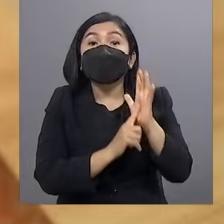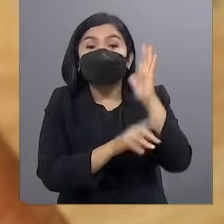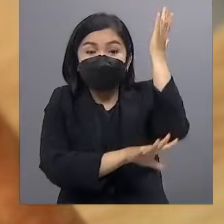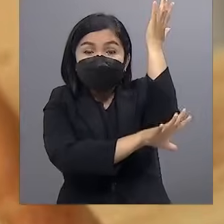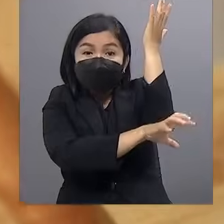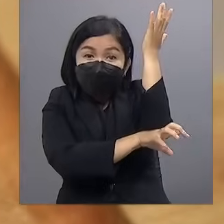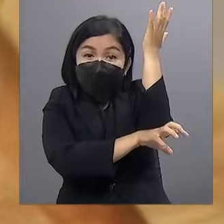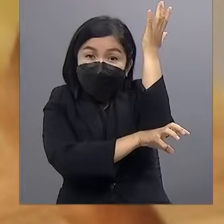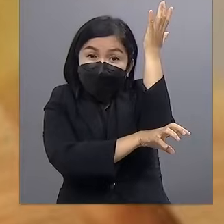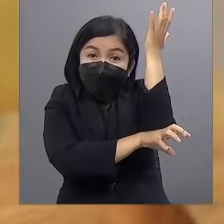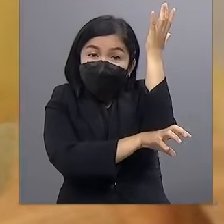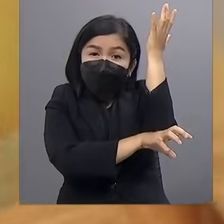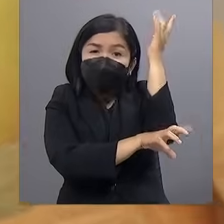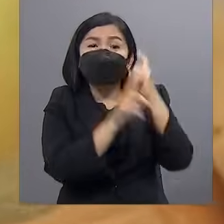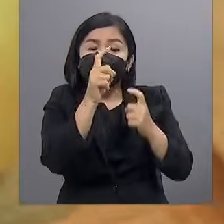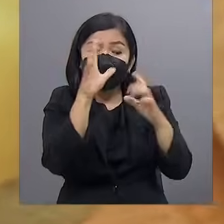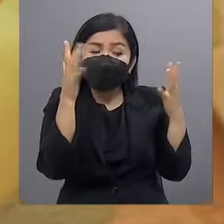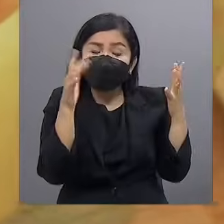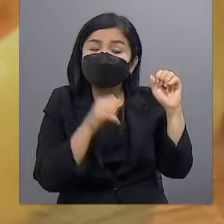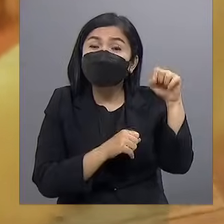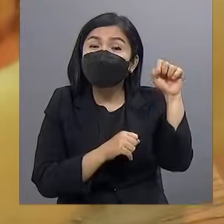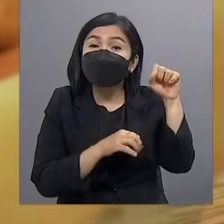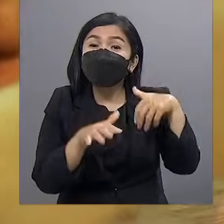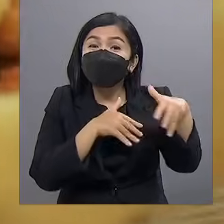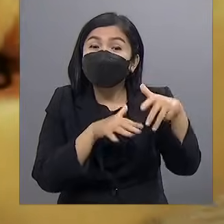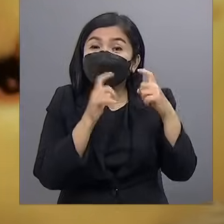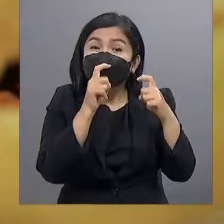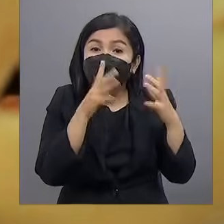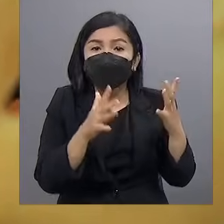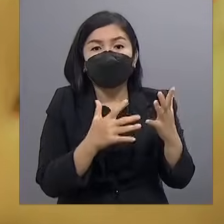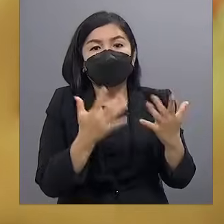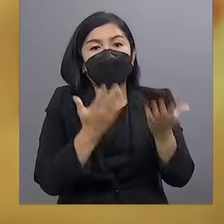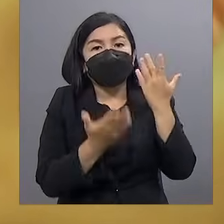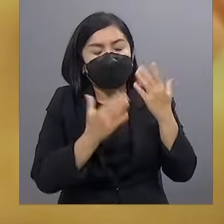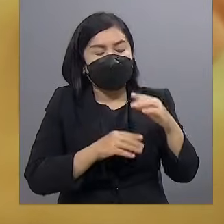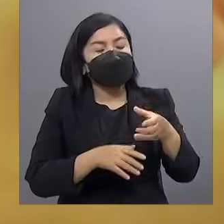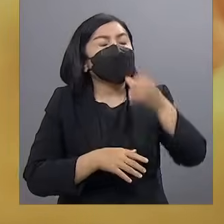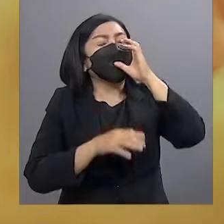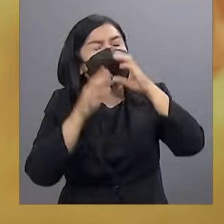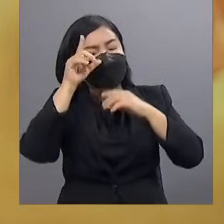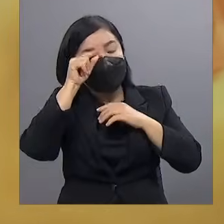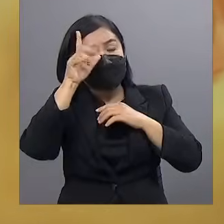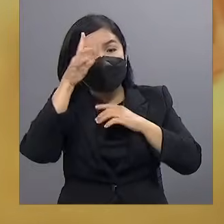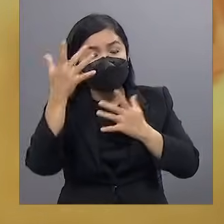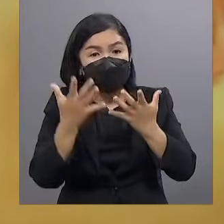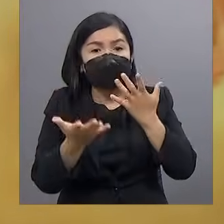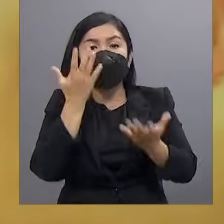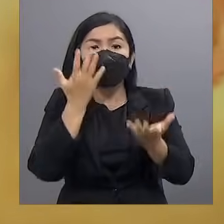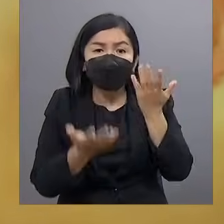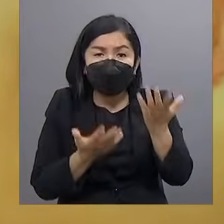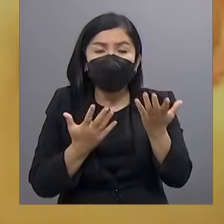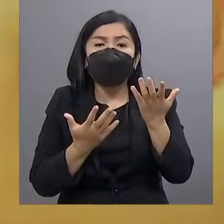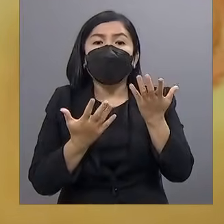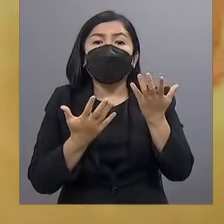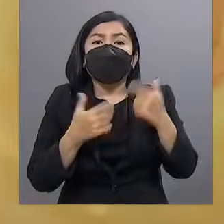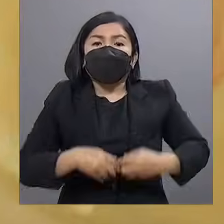ชื่ออะไรที่สงสัยๆนะฮะแล้วก็ชมแต่ว่าเรื่องคนกินเข้าไปแล้วก็นอนไม่หลับก็ดีเหมือนกันหรือบางขั้นมีกดไหลย้อนอยู่แล้วจริงๆเข้า